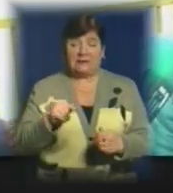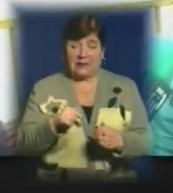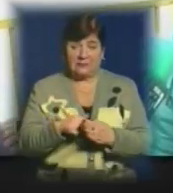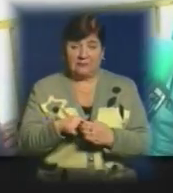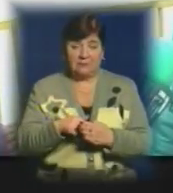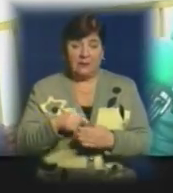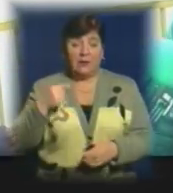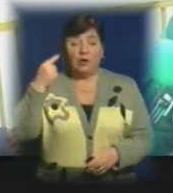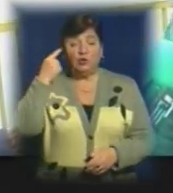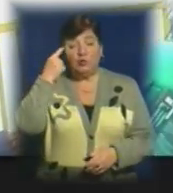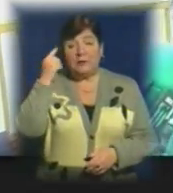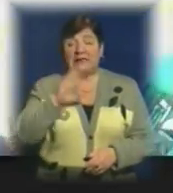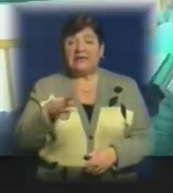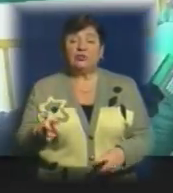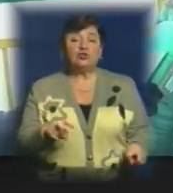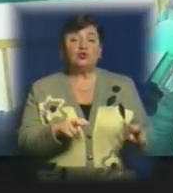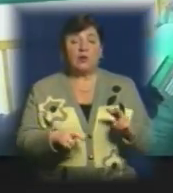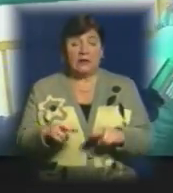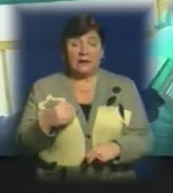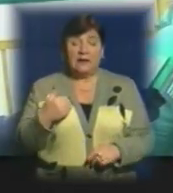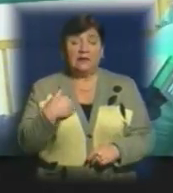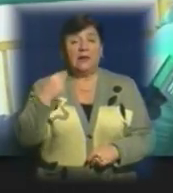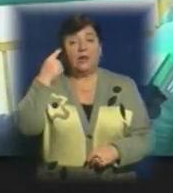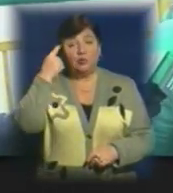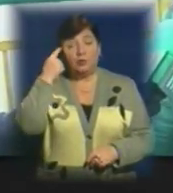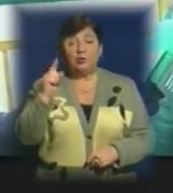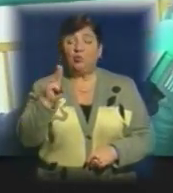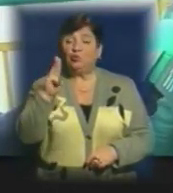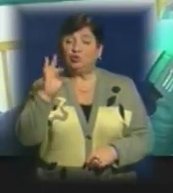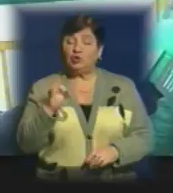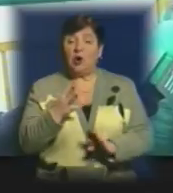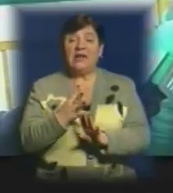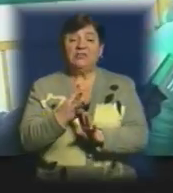ще не цей, не шукала нічого. Я думаю, черги, по-перше,